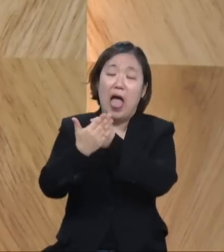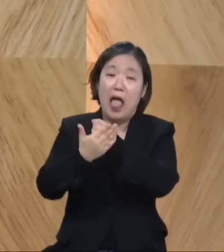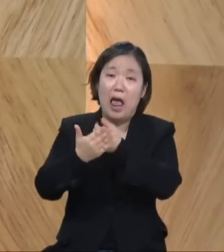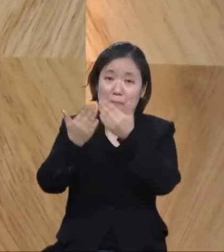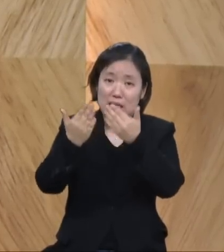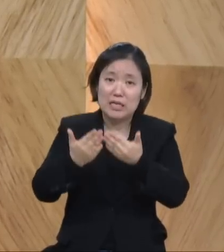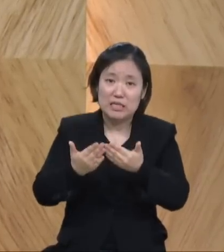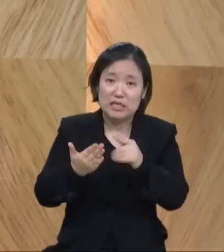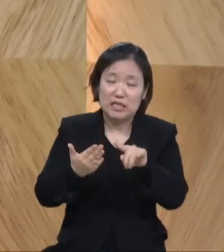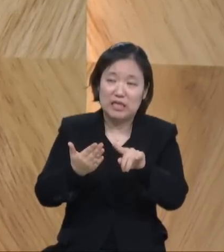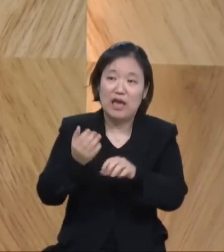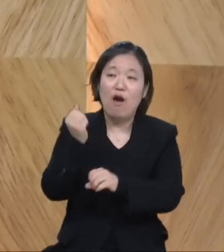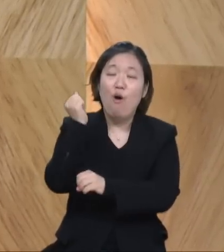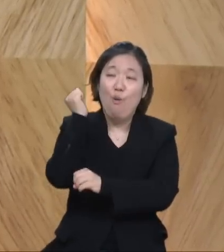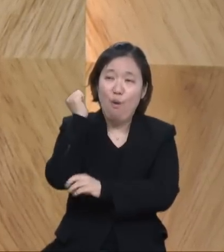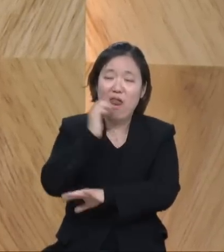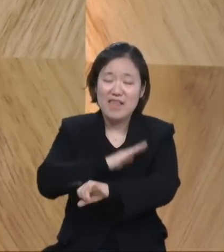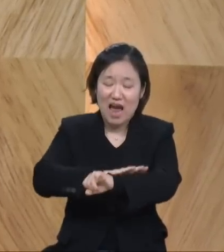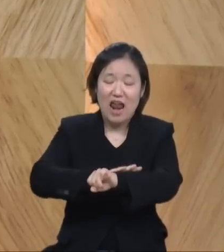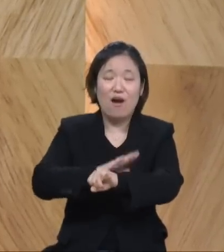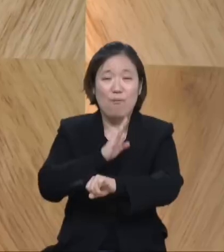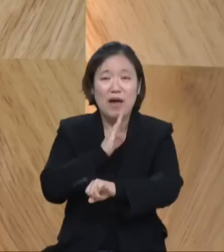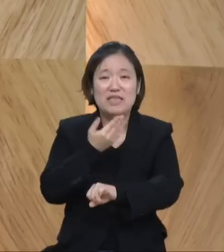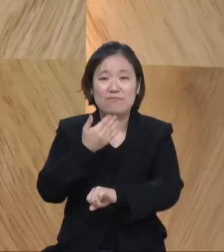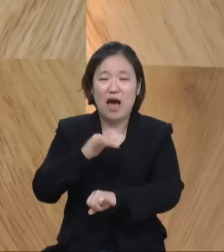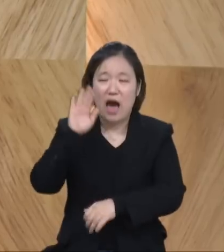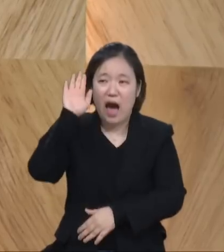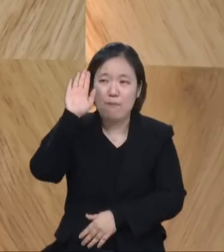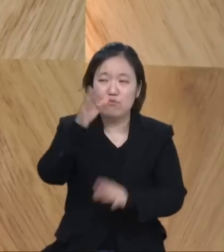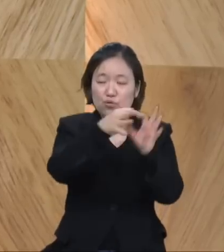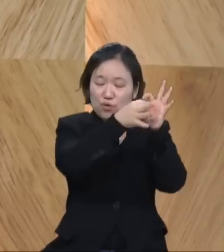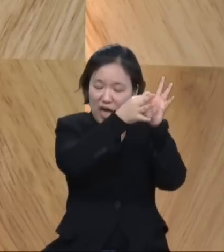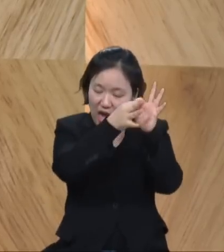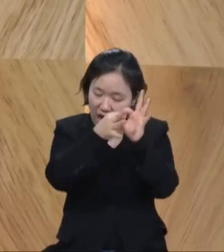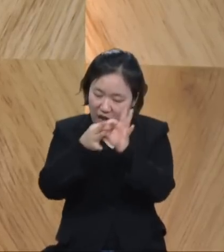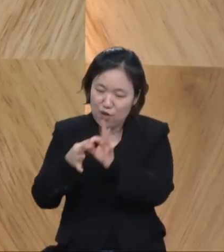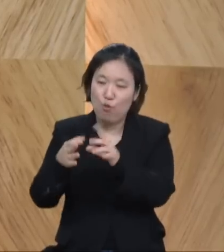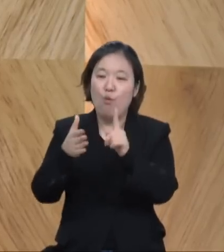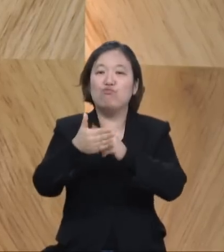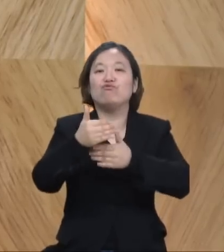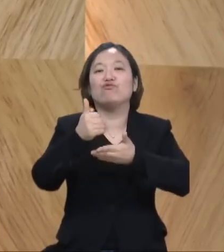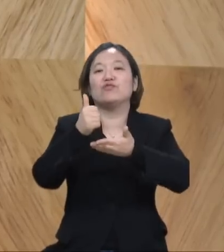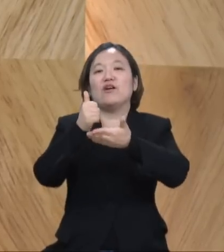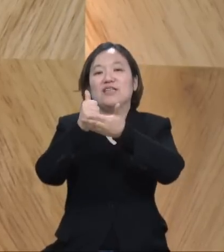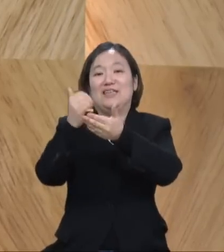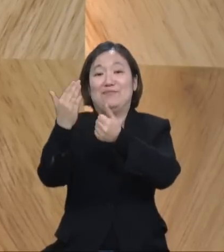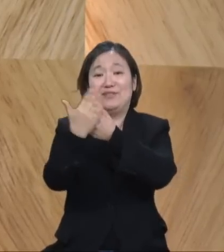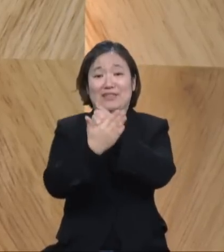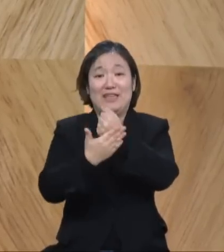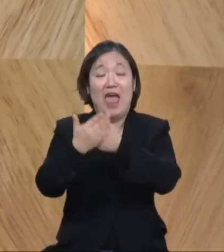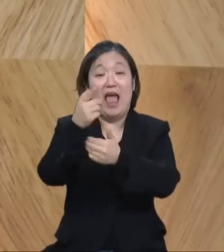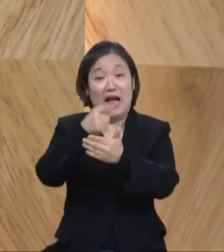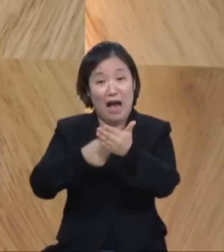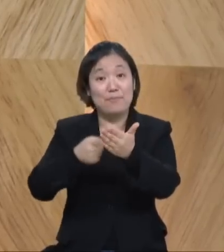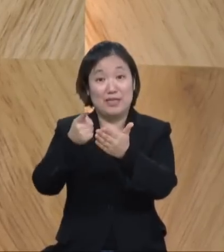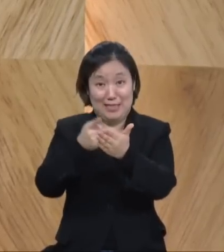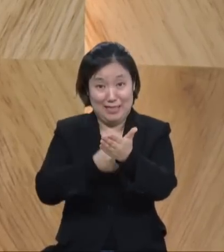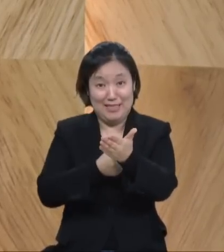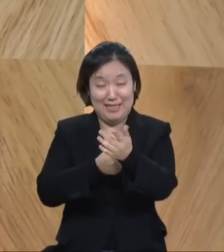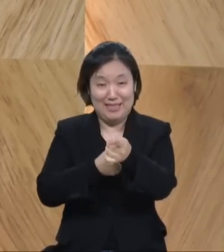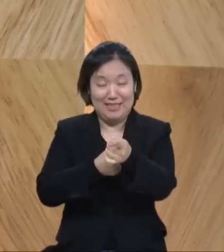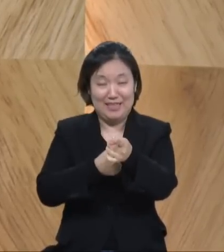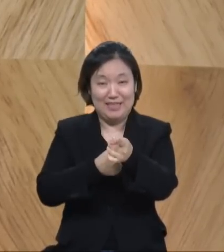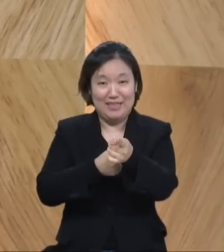잘 하셨지만 앞으로 더 부처님 은혜갚는 불자 되시기 바랍니다 정말 훌륭하시고